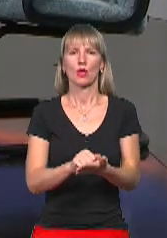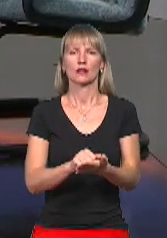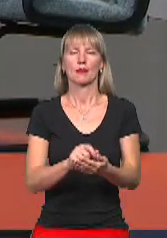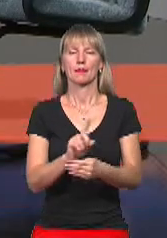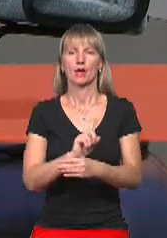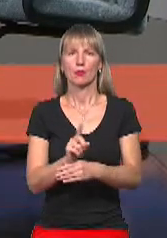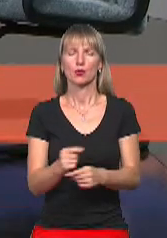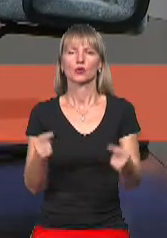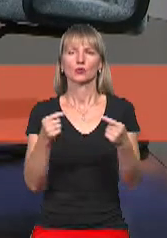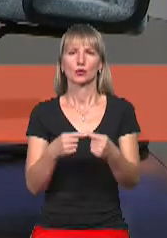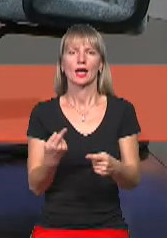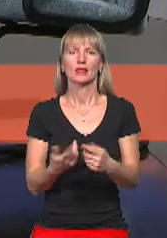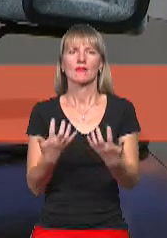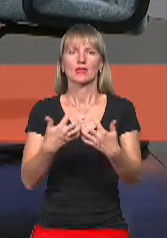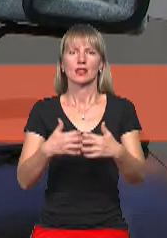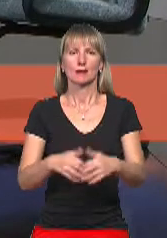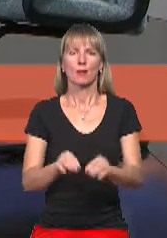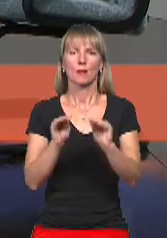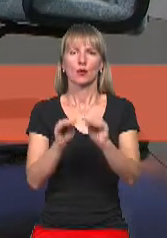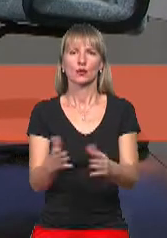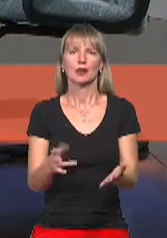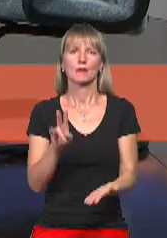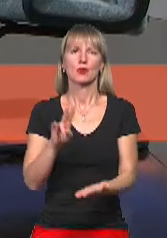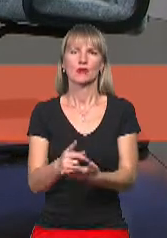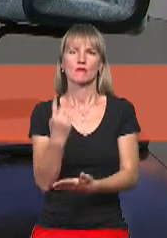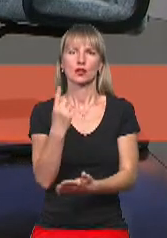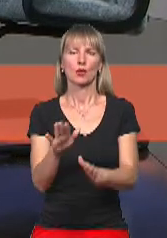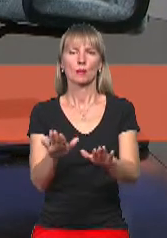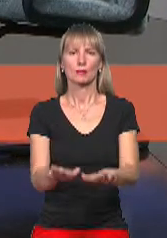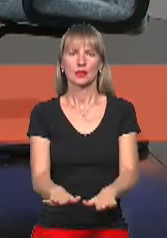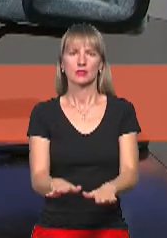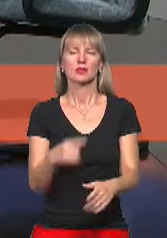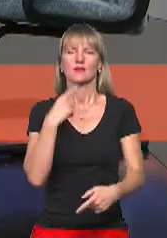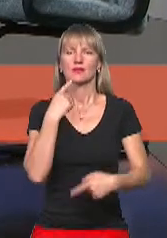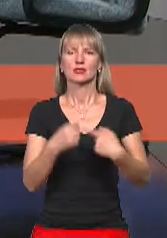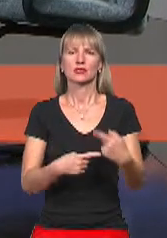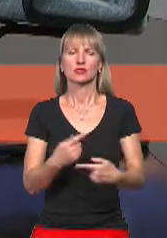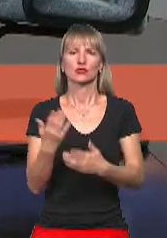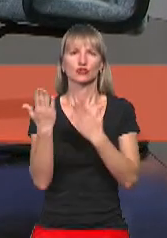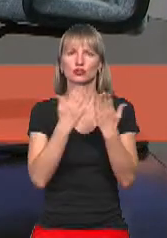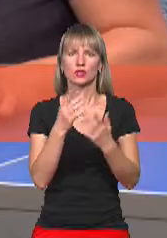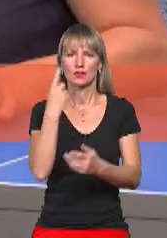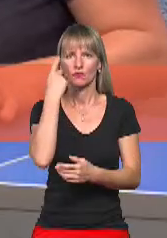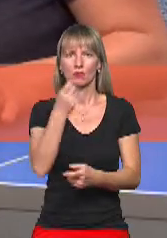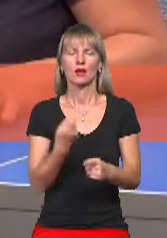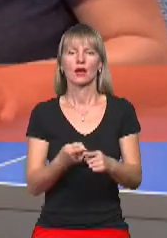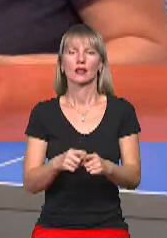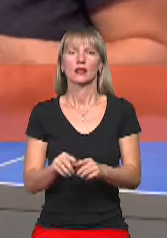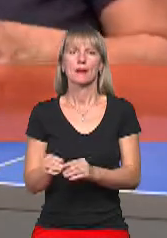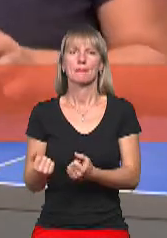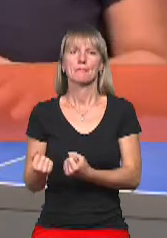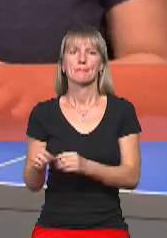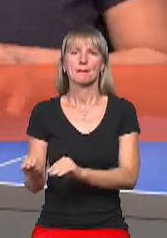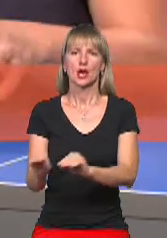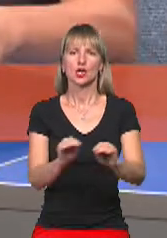і так далі. Це автоматизовані пости, які постійно в одному місці, постійно зчитують інформацію. Це пересувна